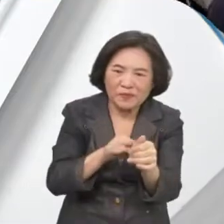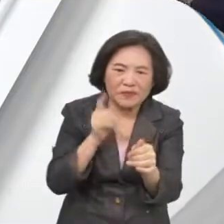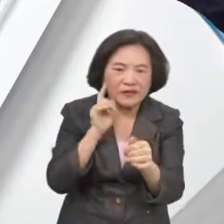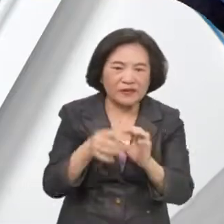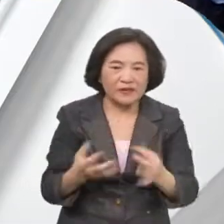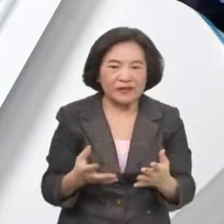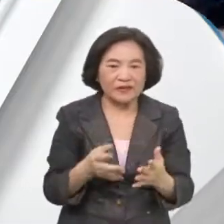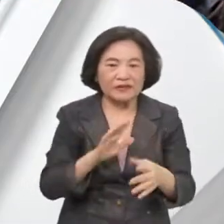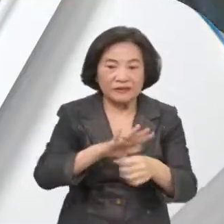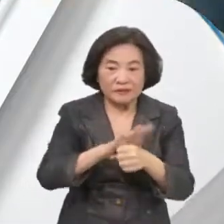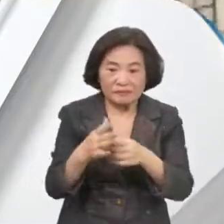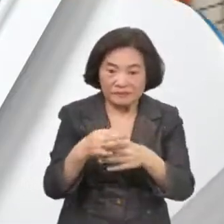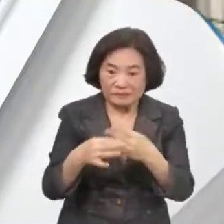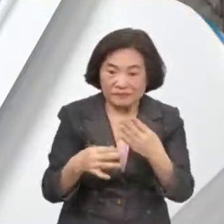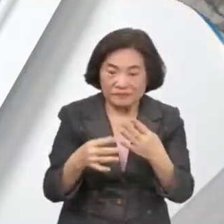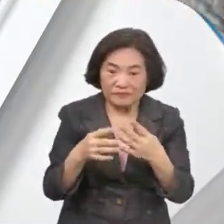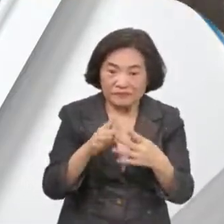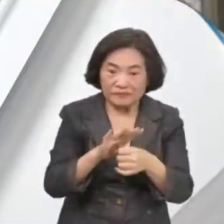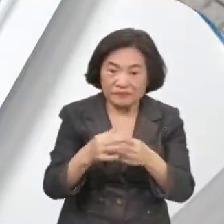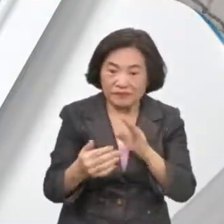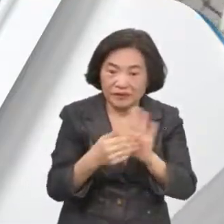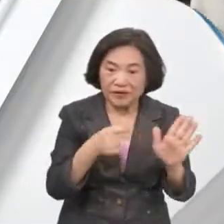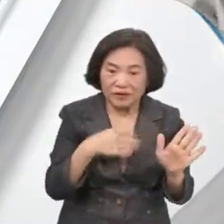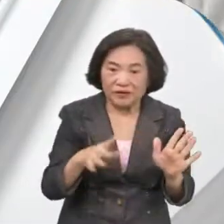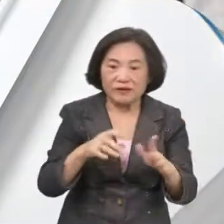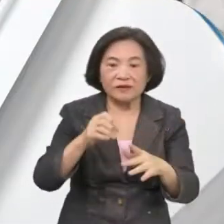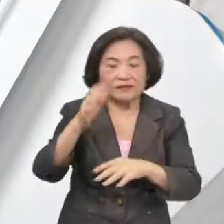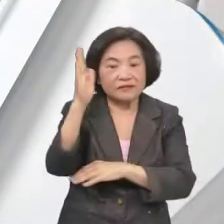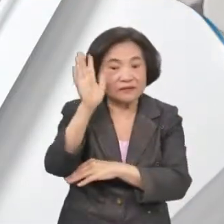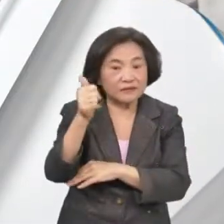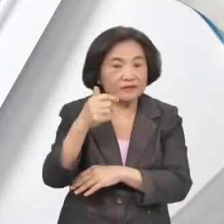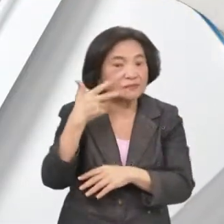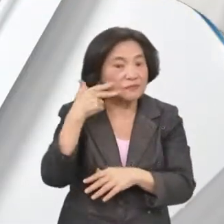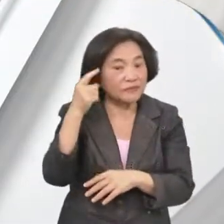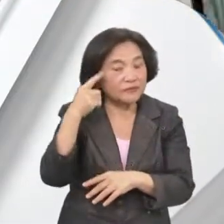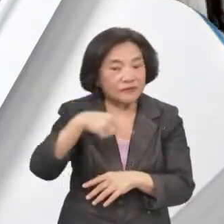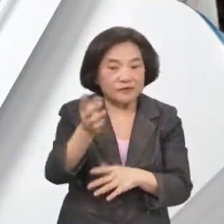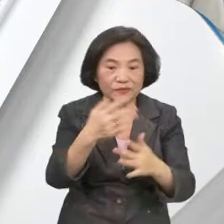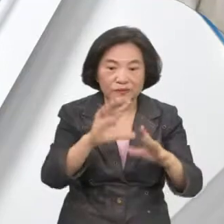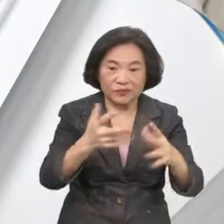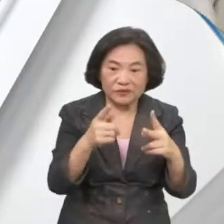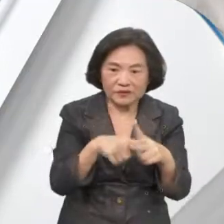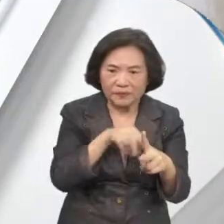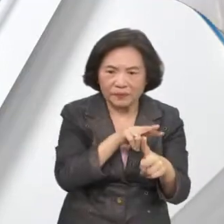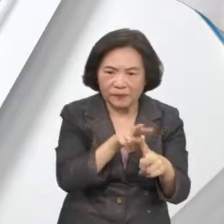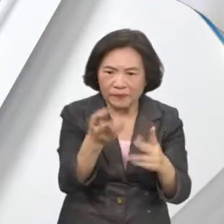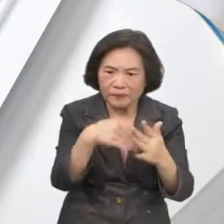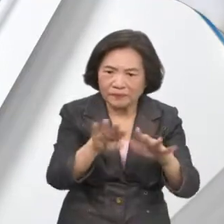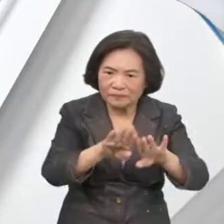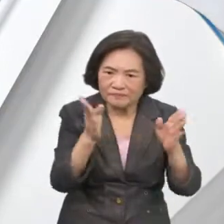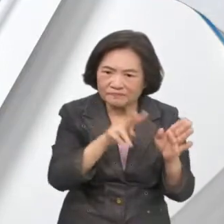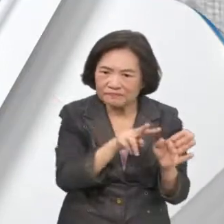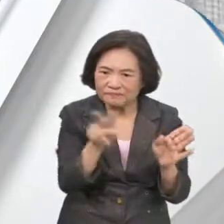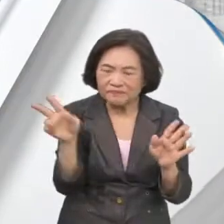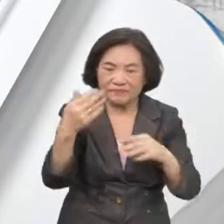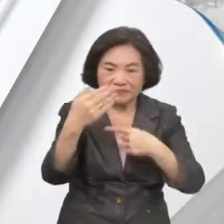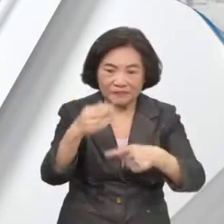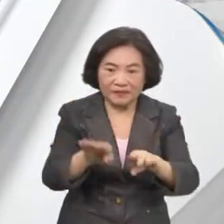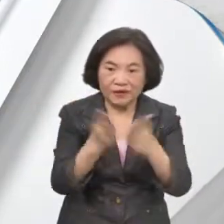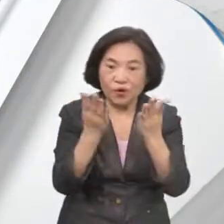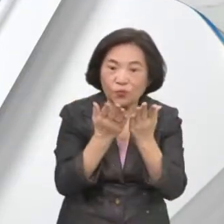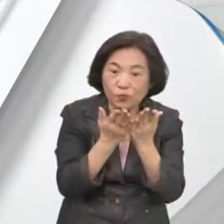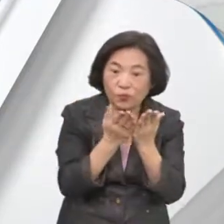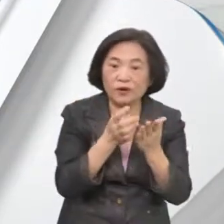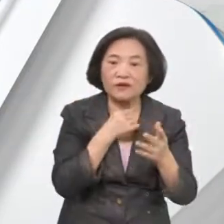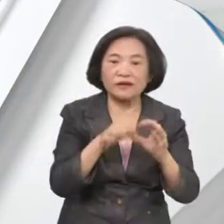以后，实体开学，屏东院长潘文安到社福视察整体教研开学状况，也九月初一开学，